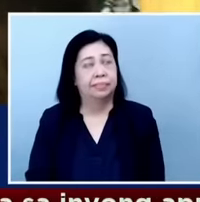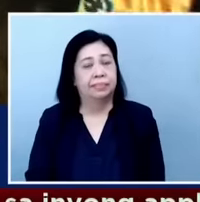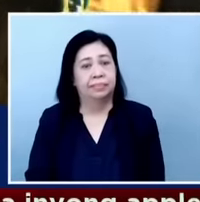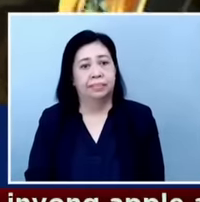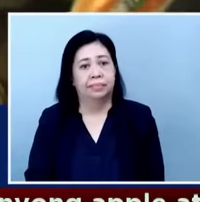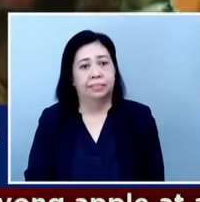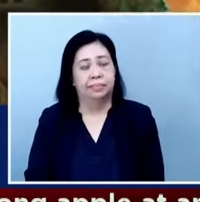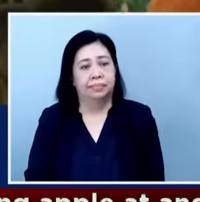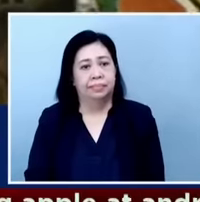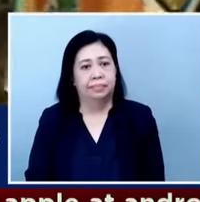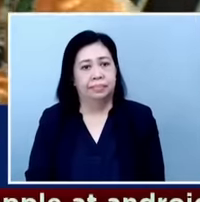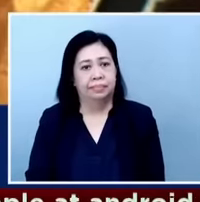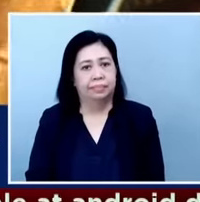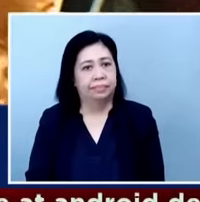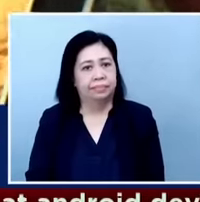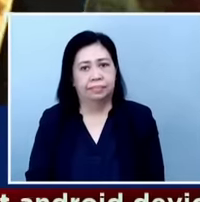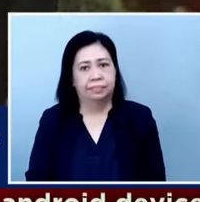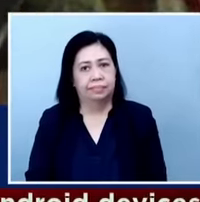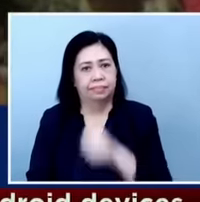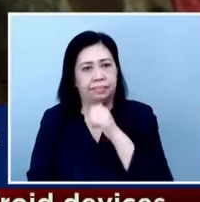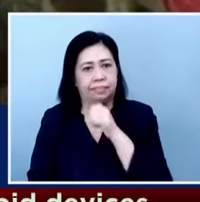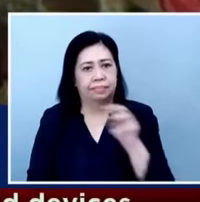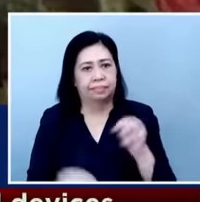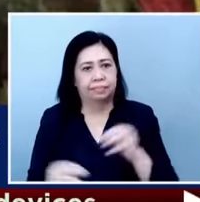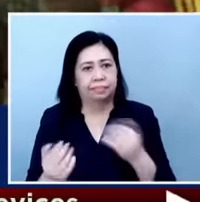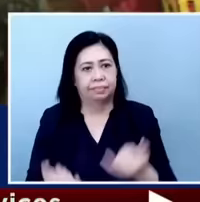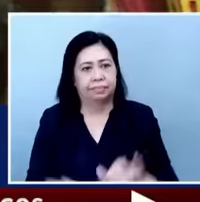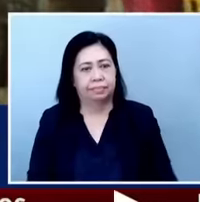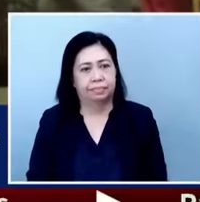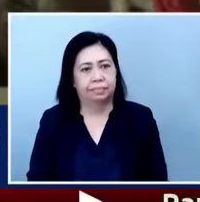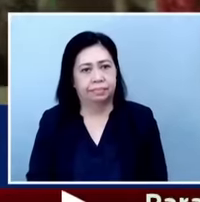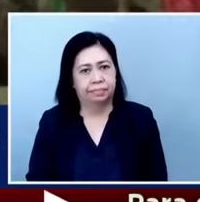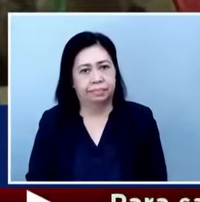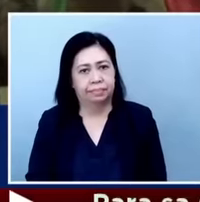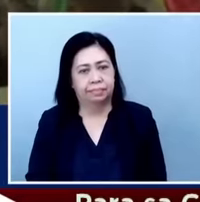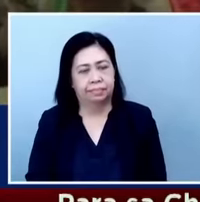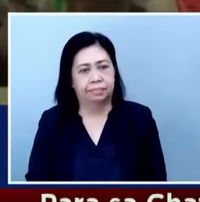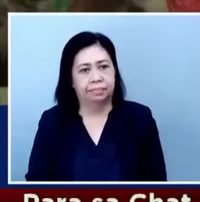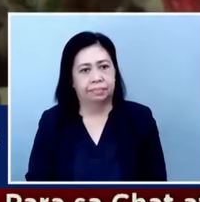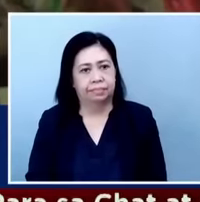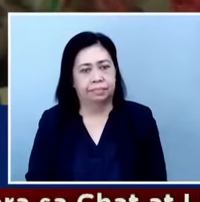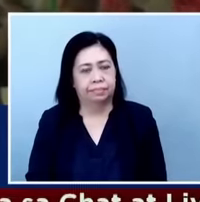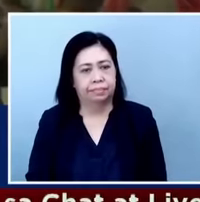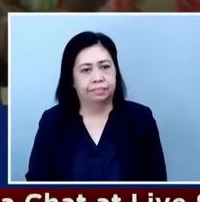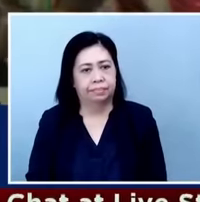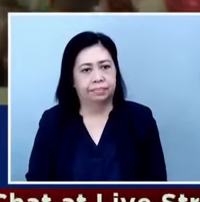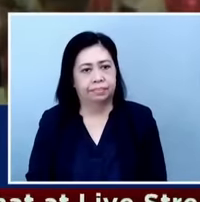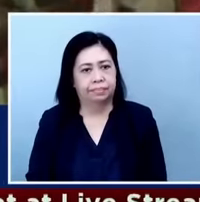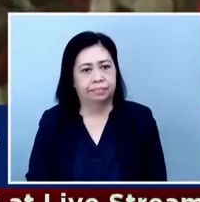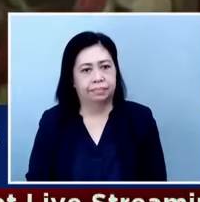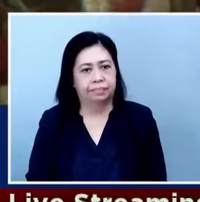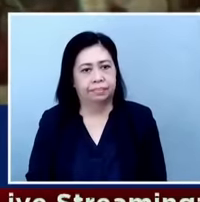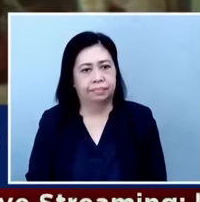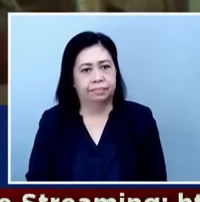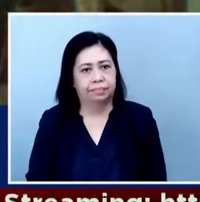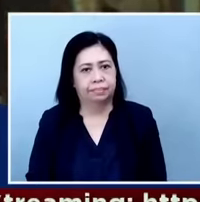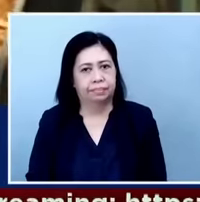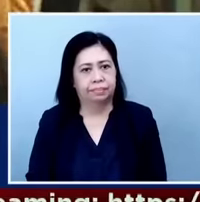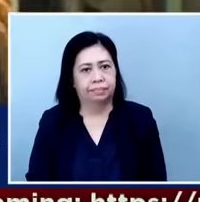Ay, hindi yung gumagalaw ngayon. Hindi gumagalaw ang andas ng buong Nazareno.